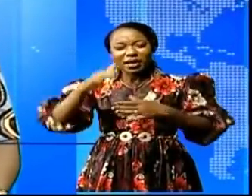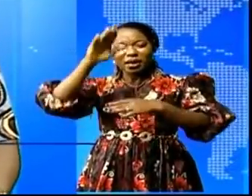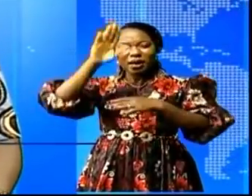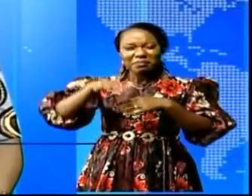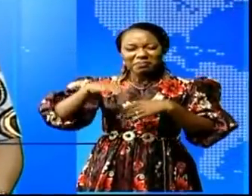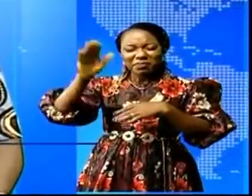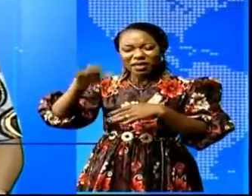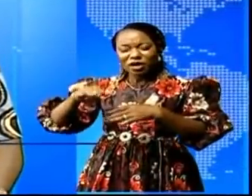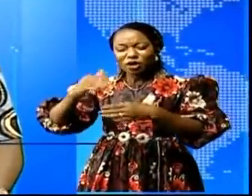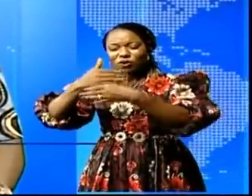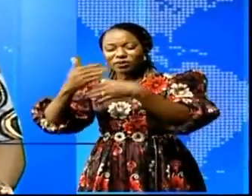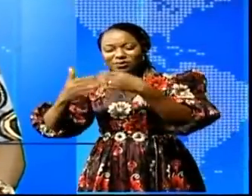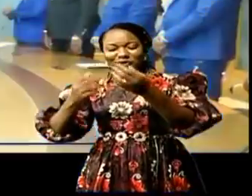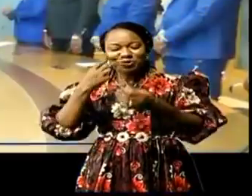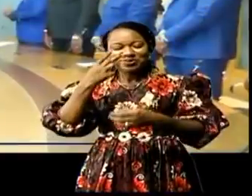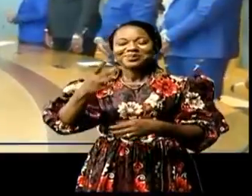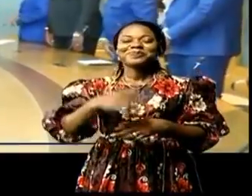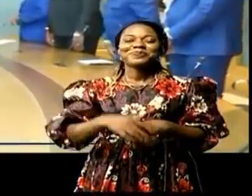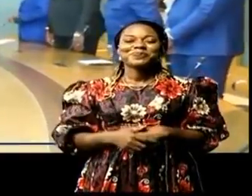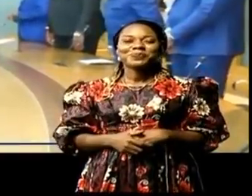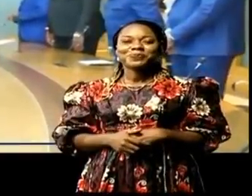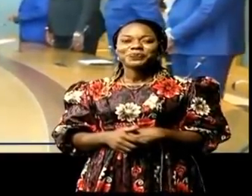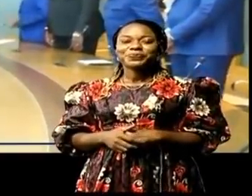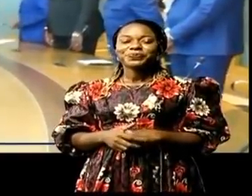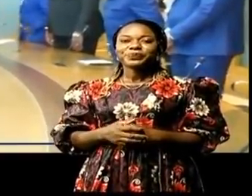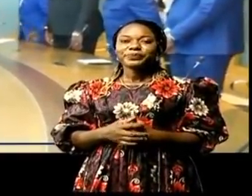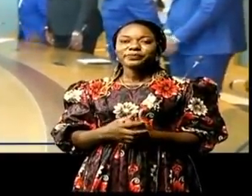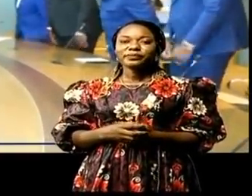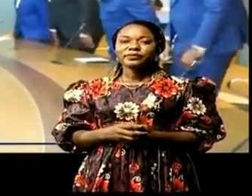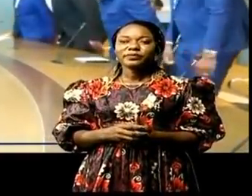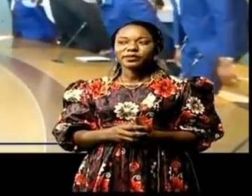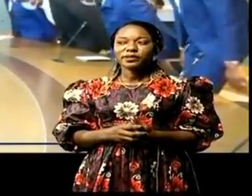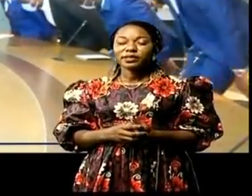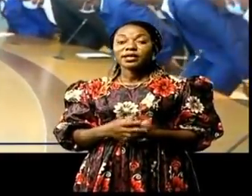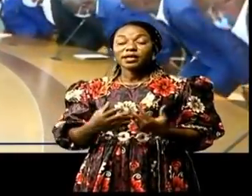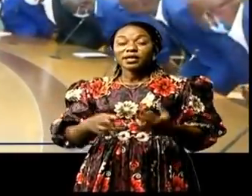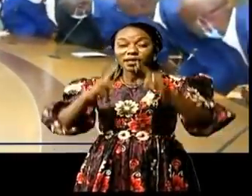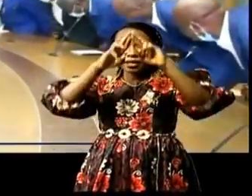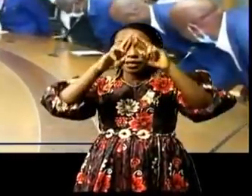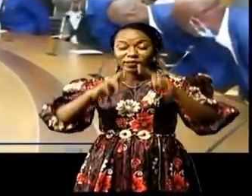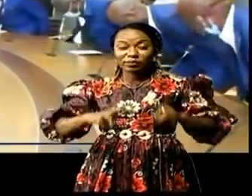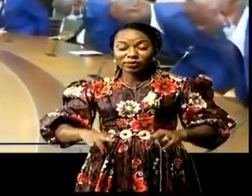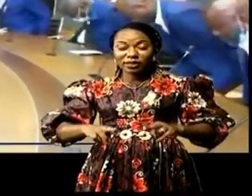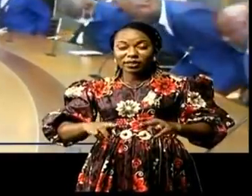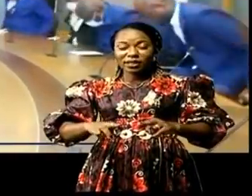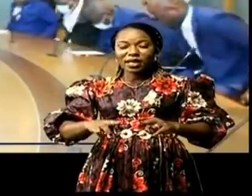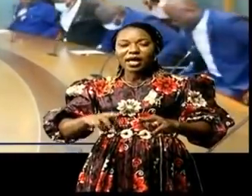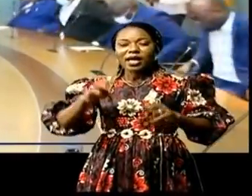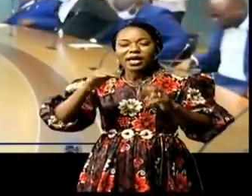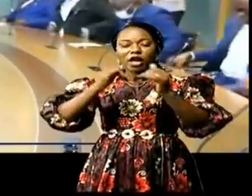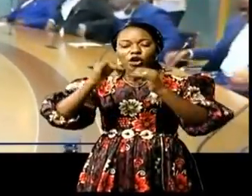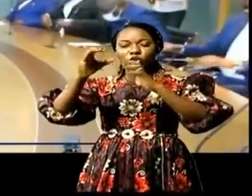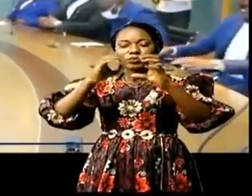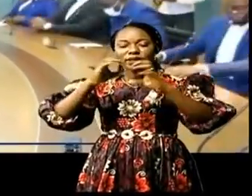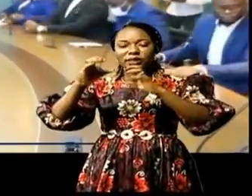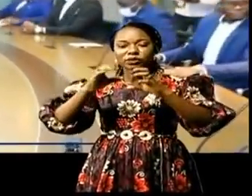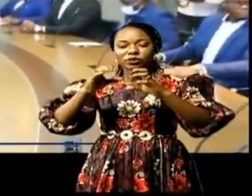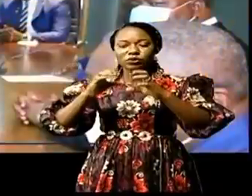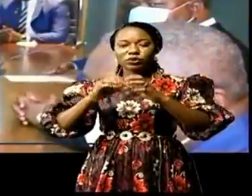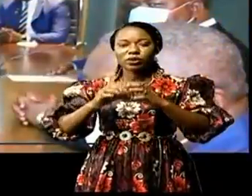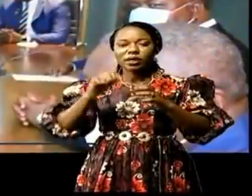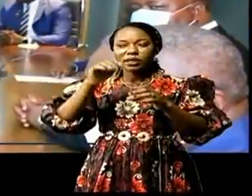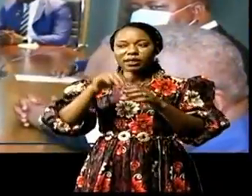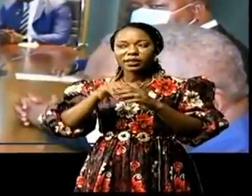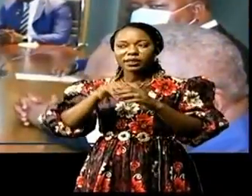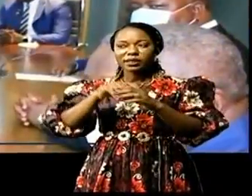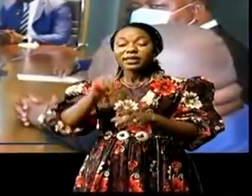reportage de Nono Mansikou. La rénovation des bâtiments de la poste dans tous les 145 territoires de la République démocratique du Congo pointe